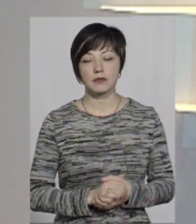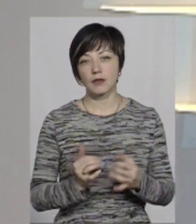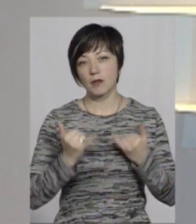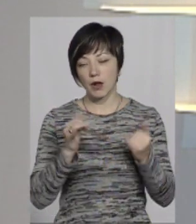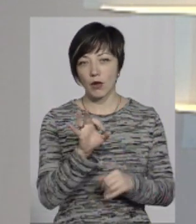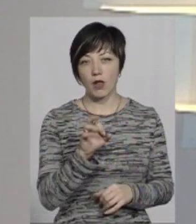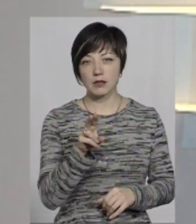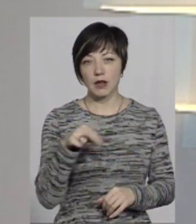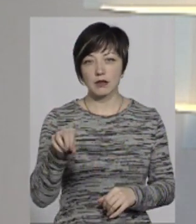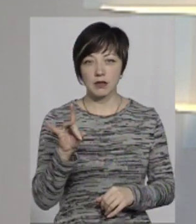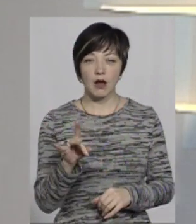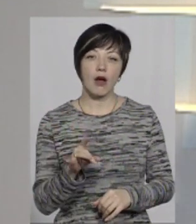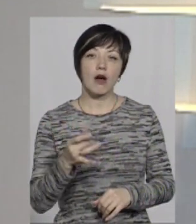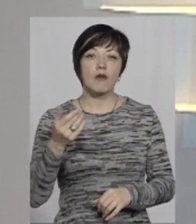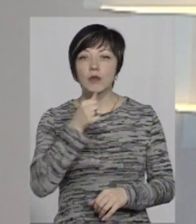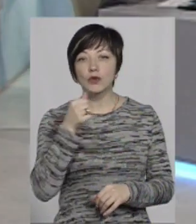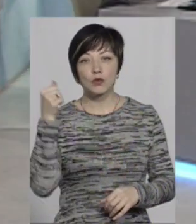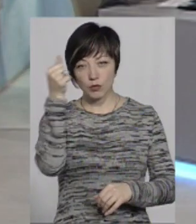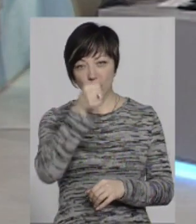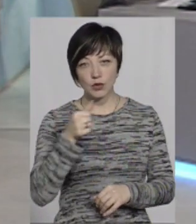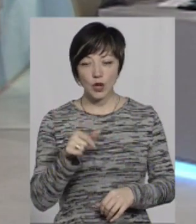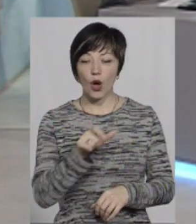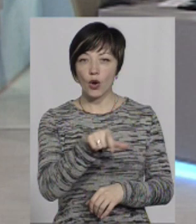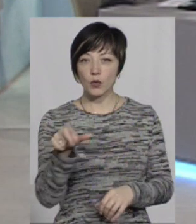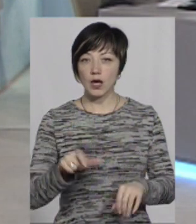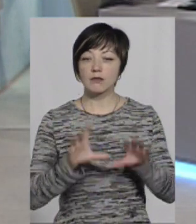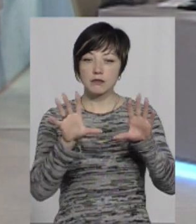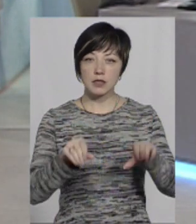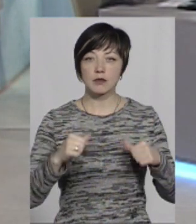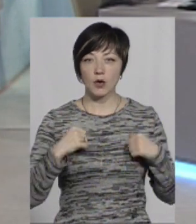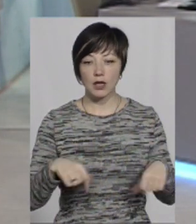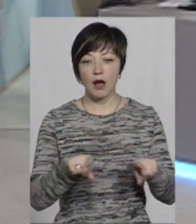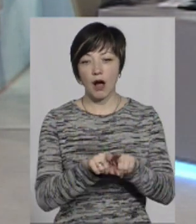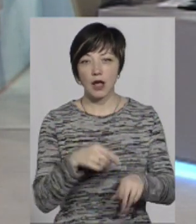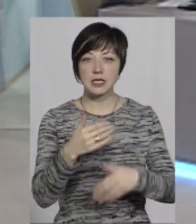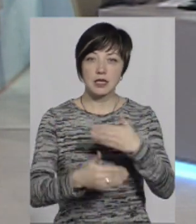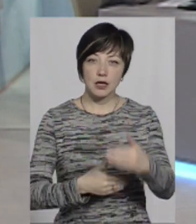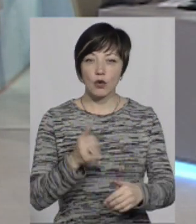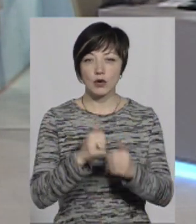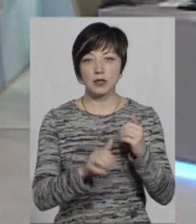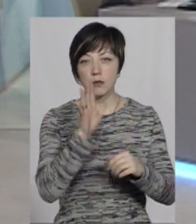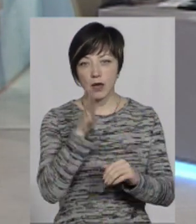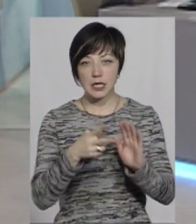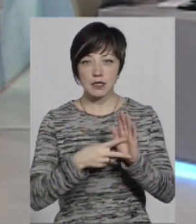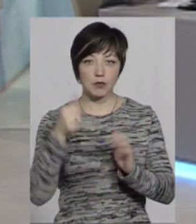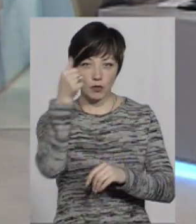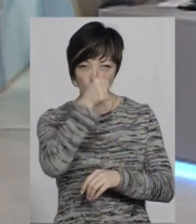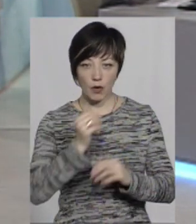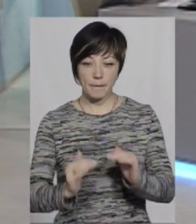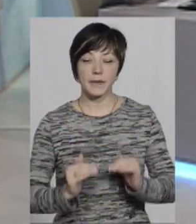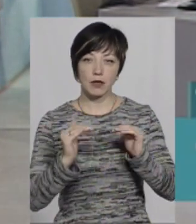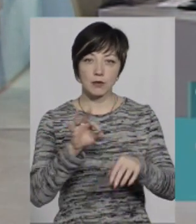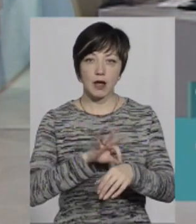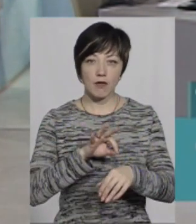Пане Олександре, торік от навіть в наших ефірах лікарі заспокоювали, це така циклічність, мовляв, кожні 5-7 років спостерігається